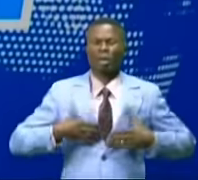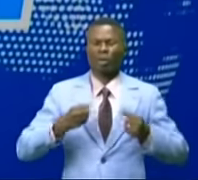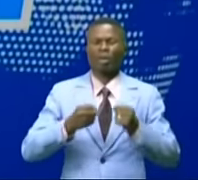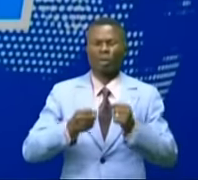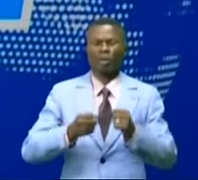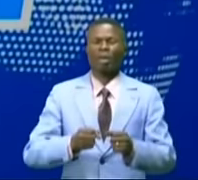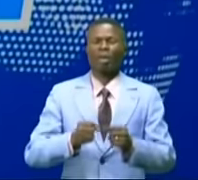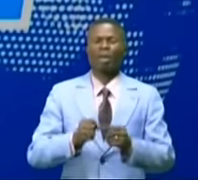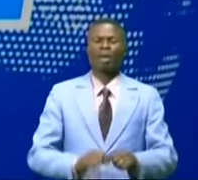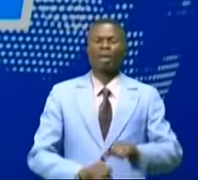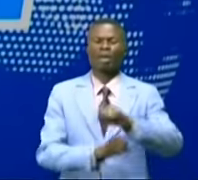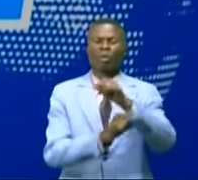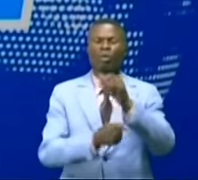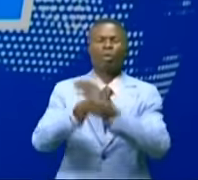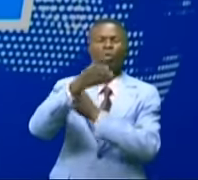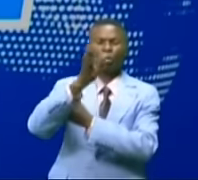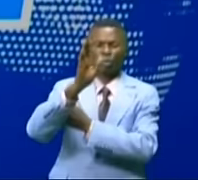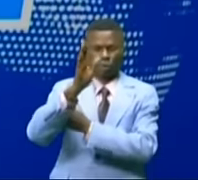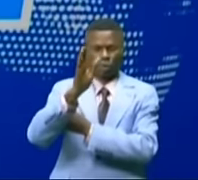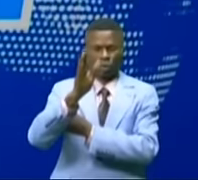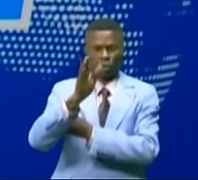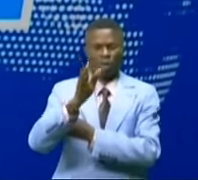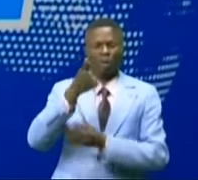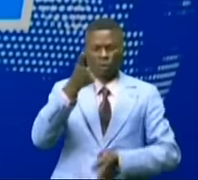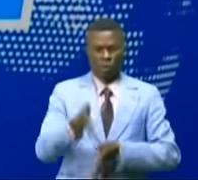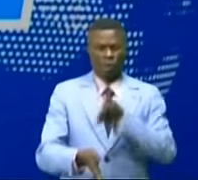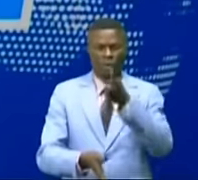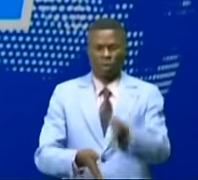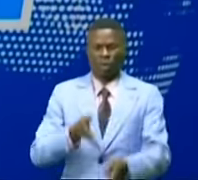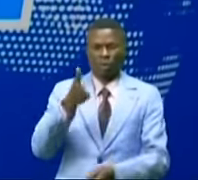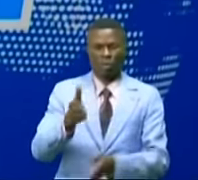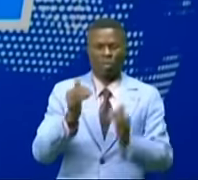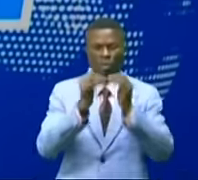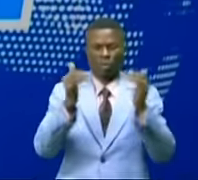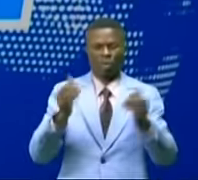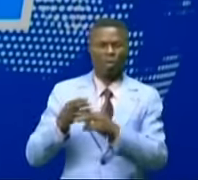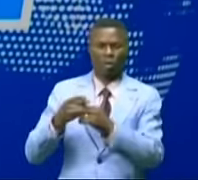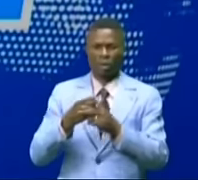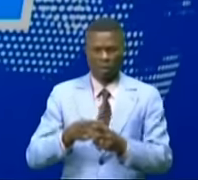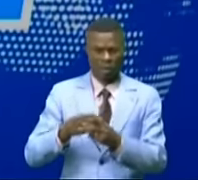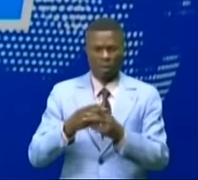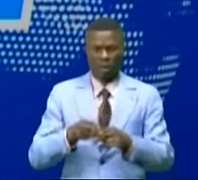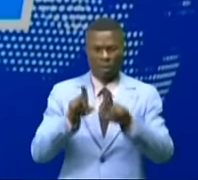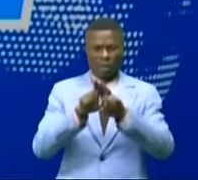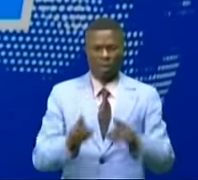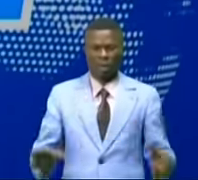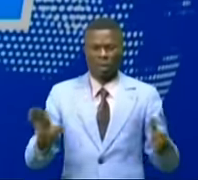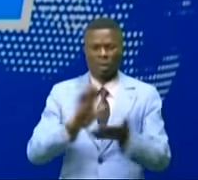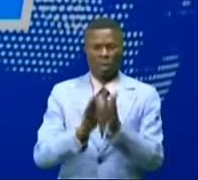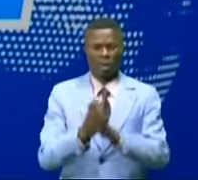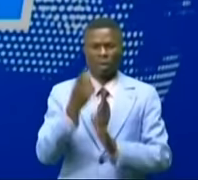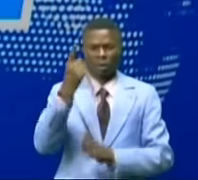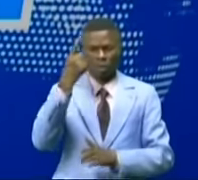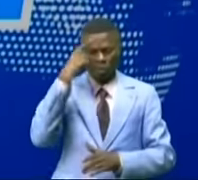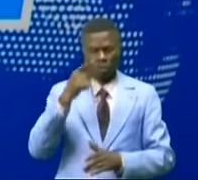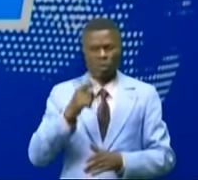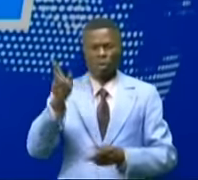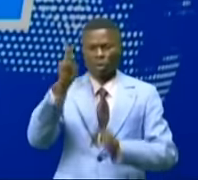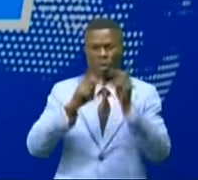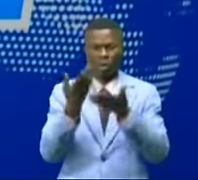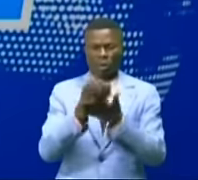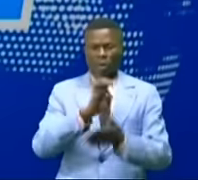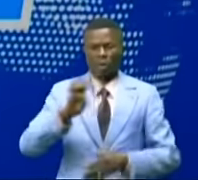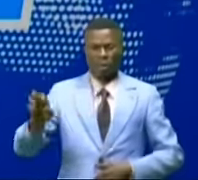la faveur divine. Elles ont marché pour la paix, la sécurité et la solidarité en faveur des compatriotes